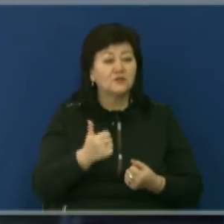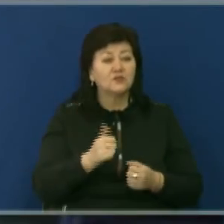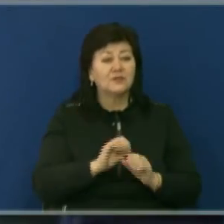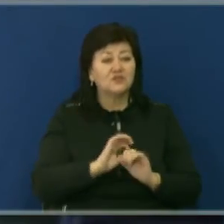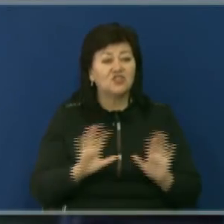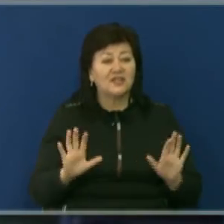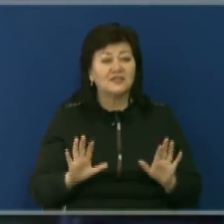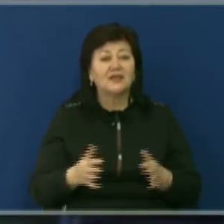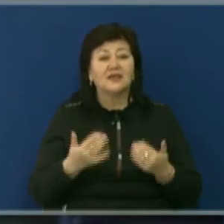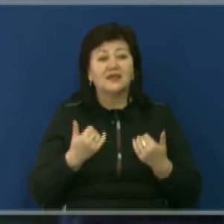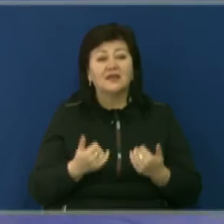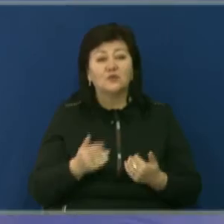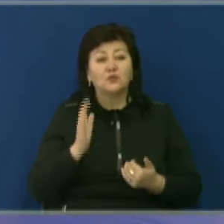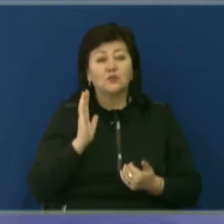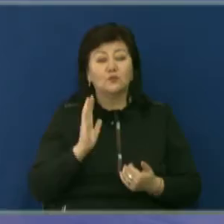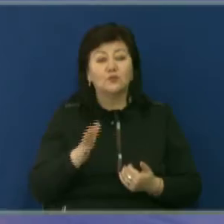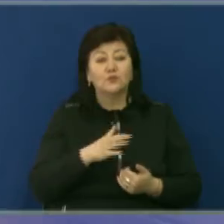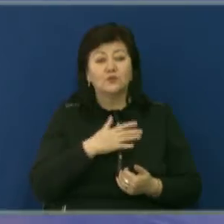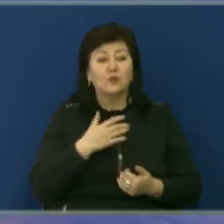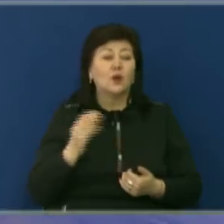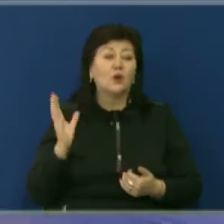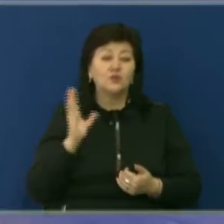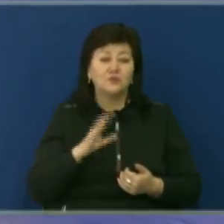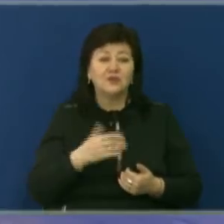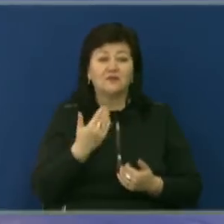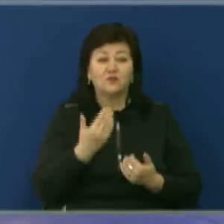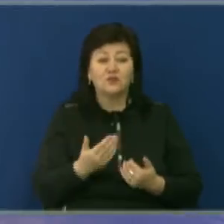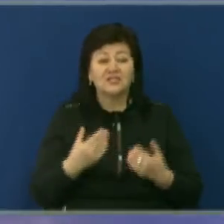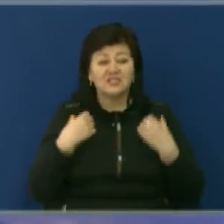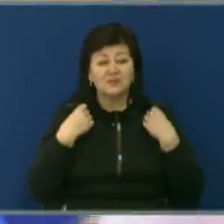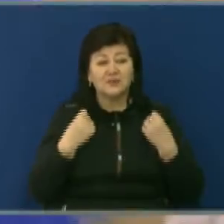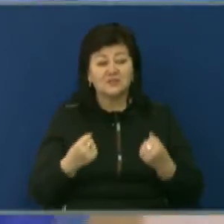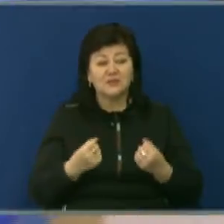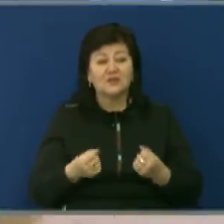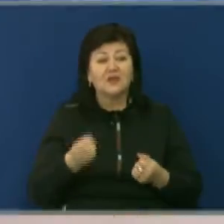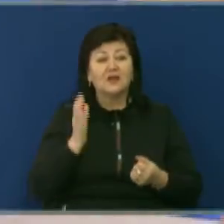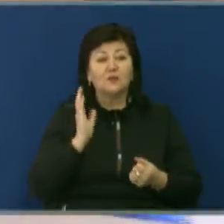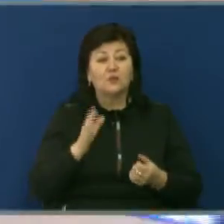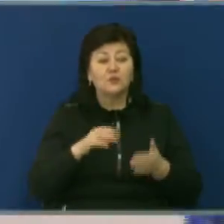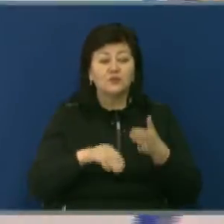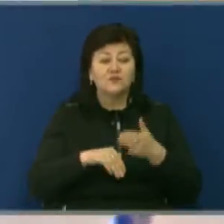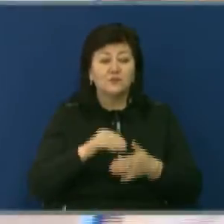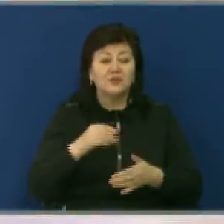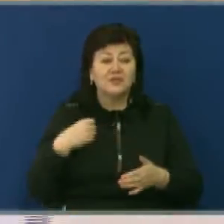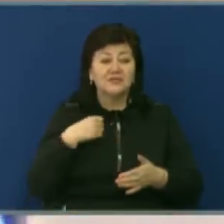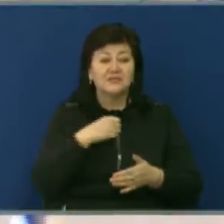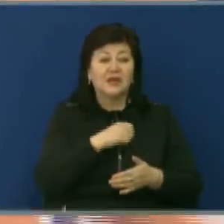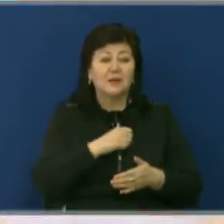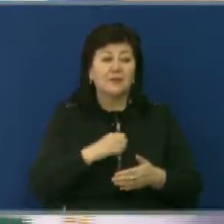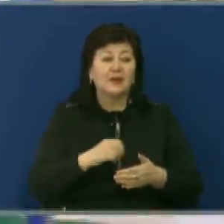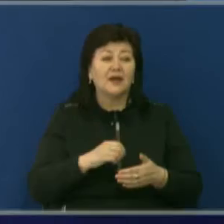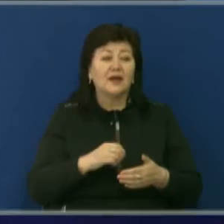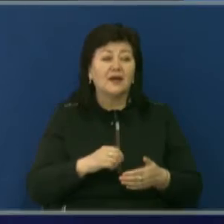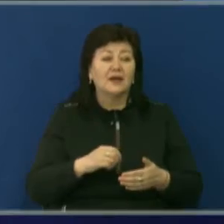кикбоксингтің өркендегенін қалаймын. Чемпионат қорытындысы бойынша Қазақстан құрамасы сапына алынатын үздік спортшылар іріктеледі.